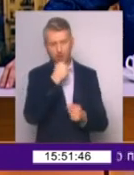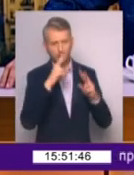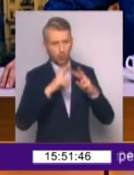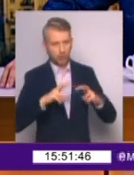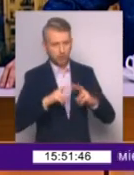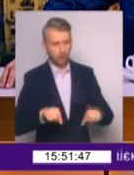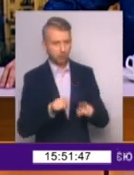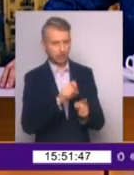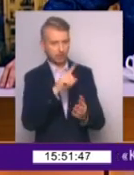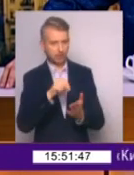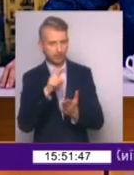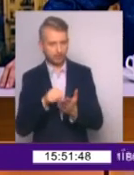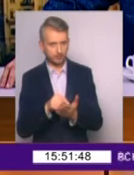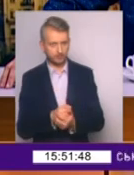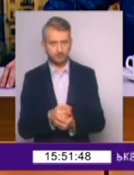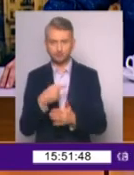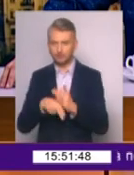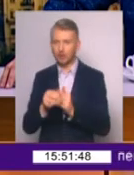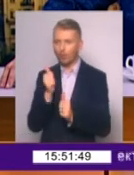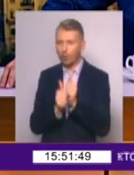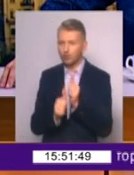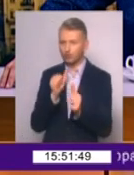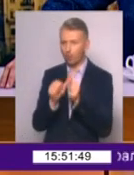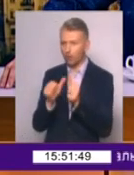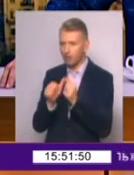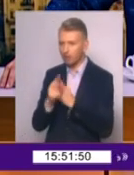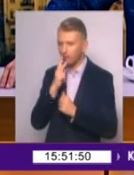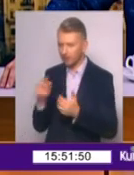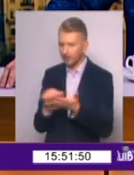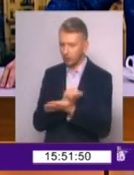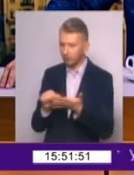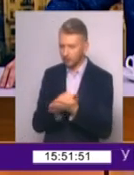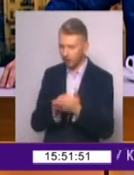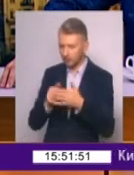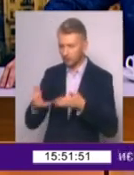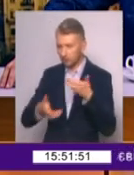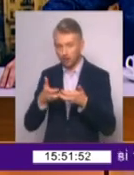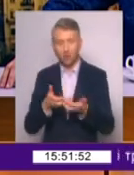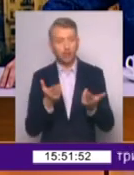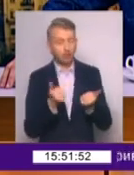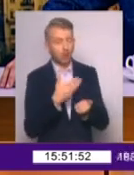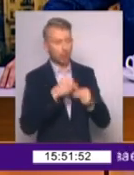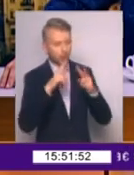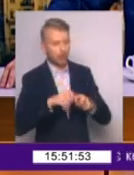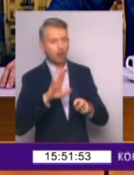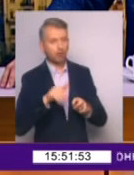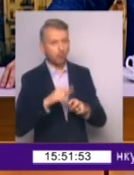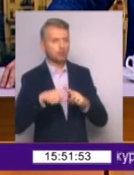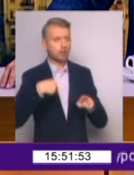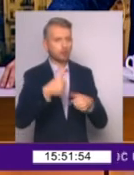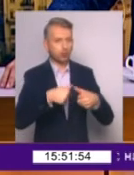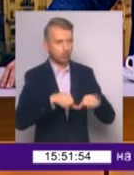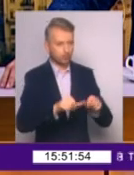от такі питання. Тобто по кожному окремо дивитися документацію? Да. Ми розглядаємо і тільки потім виносимо його на наступну комісію